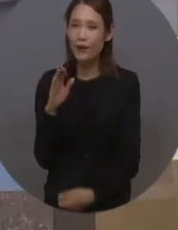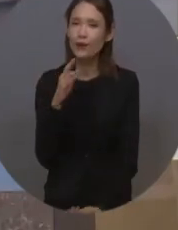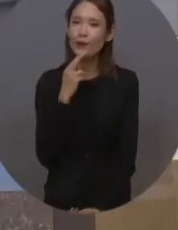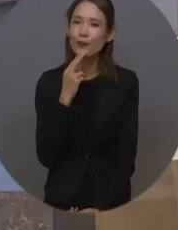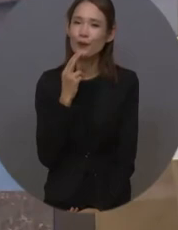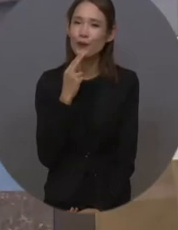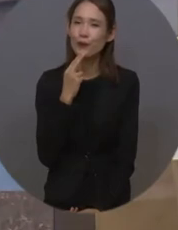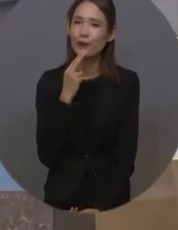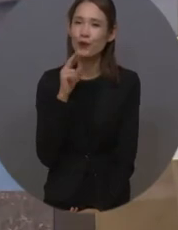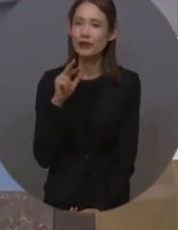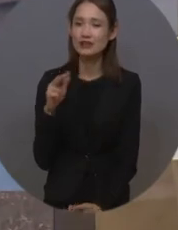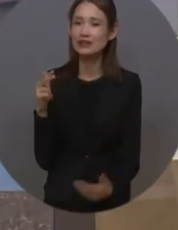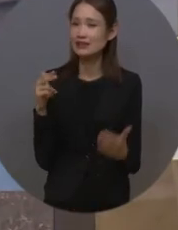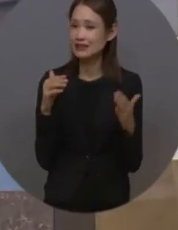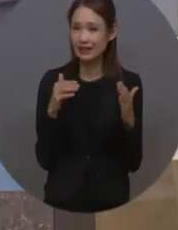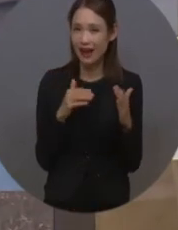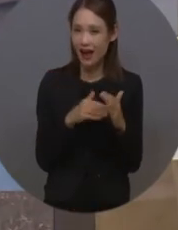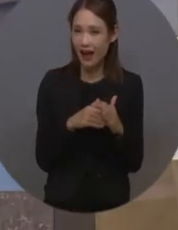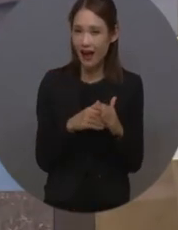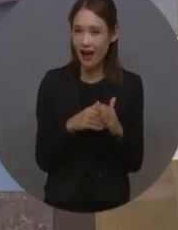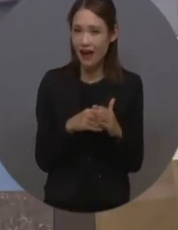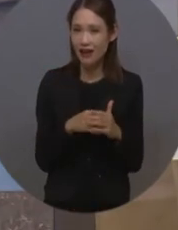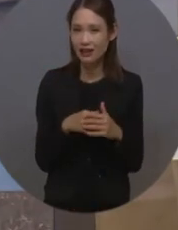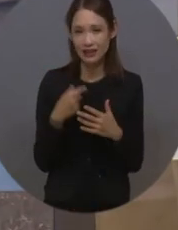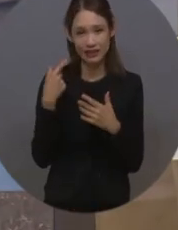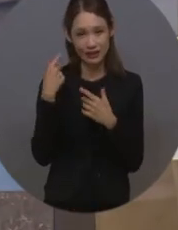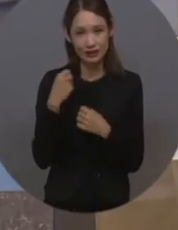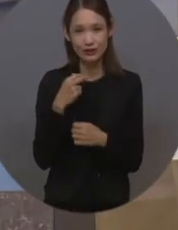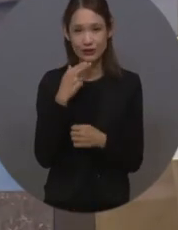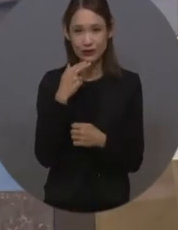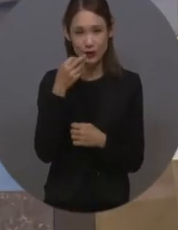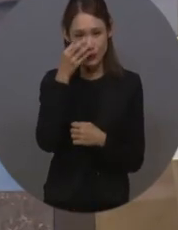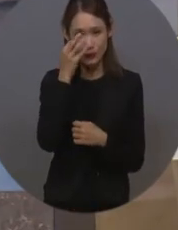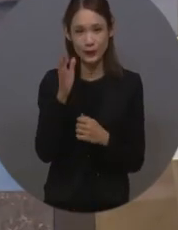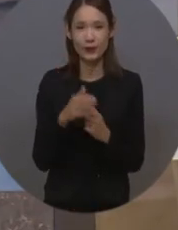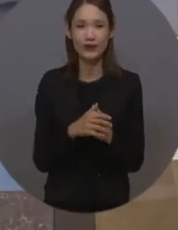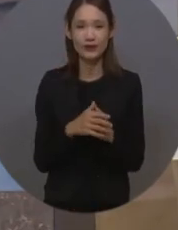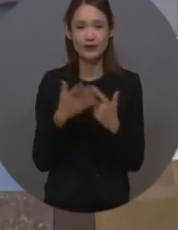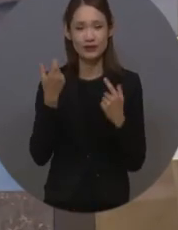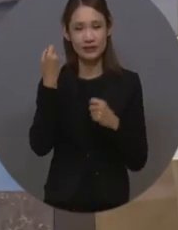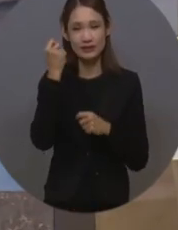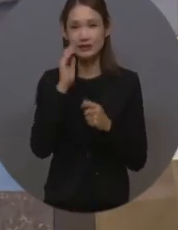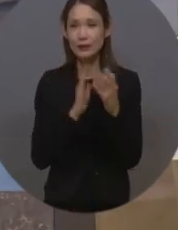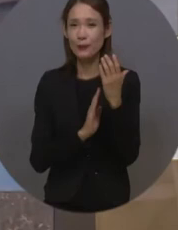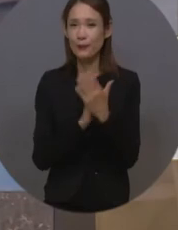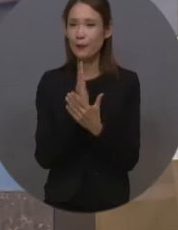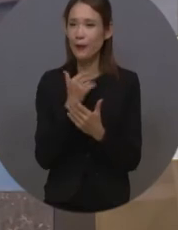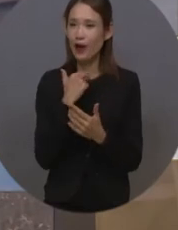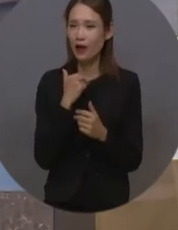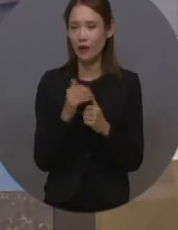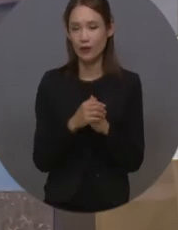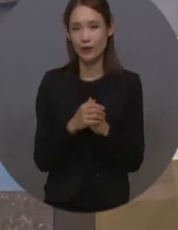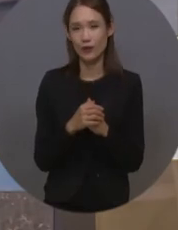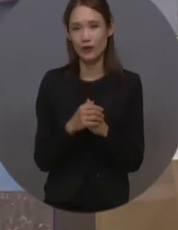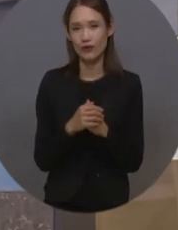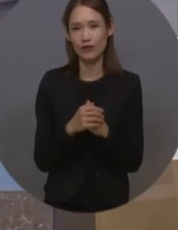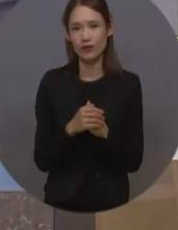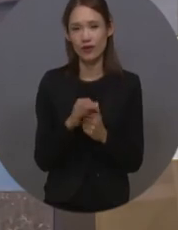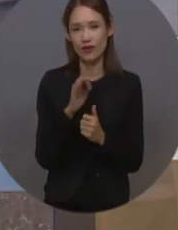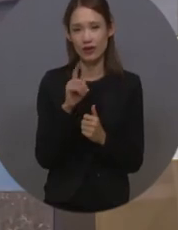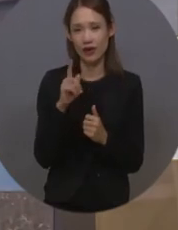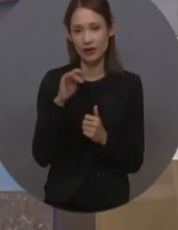저도 아직까지 한 번도 그런 신발 브랜드는 못 봤고 그런 신발을 신어본 적도 없고요. 그래서